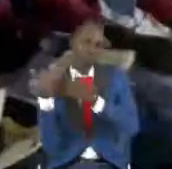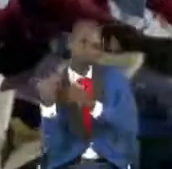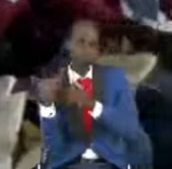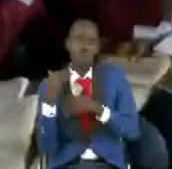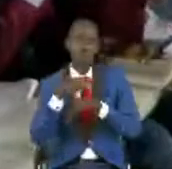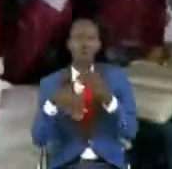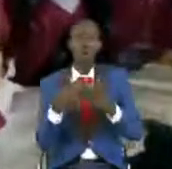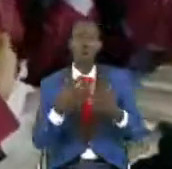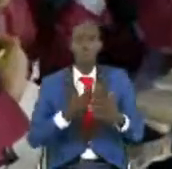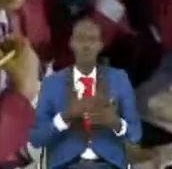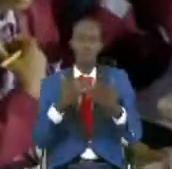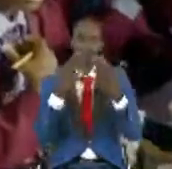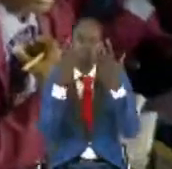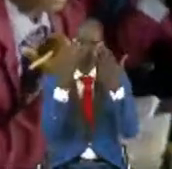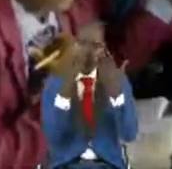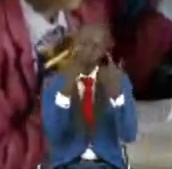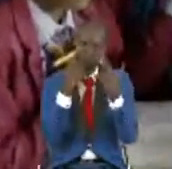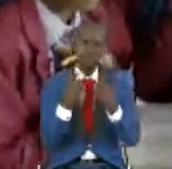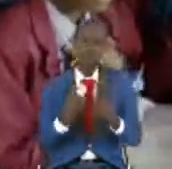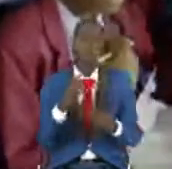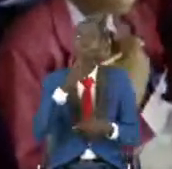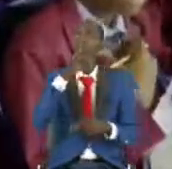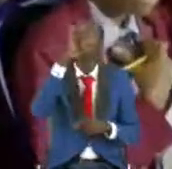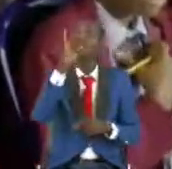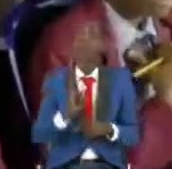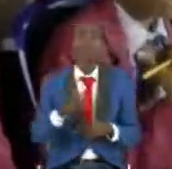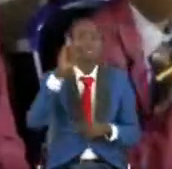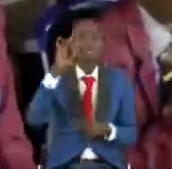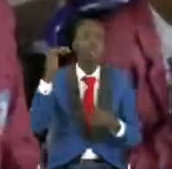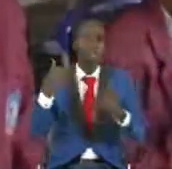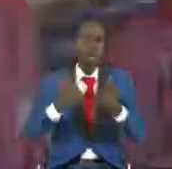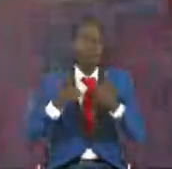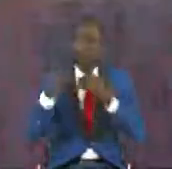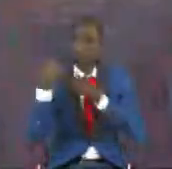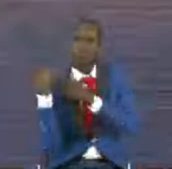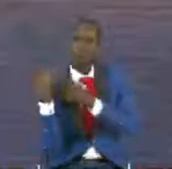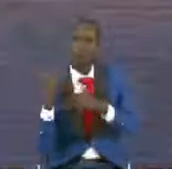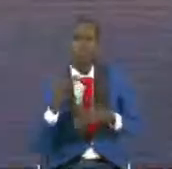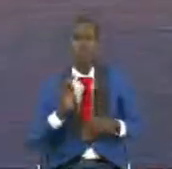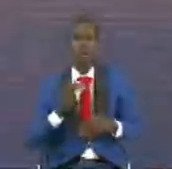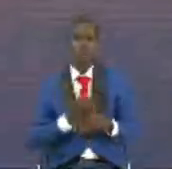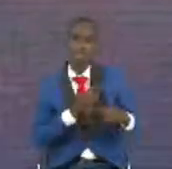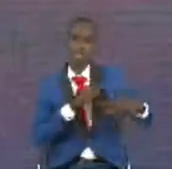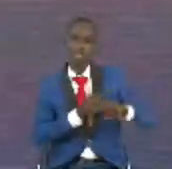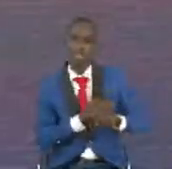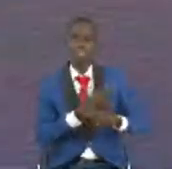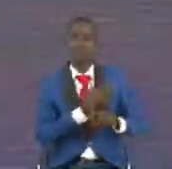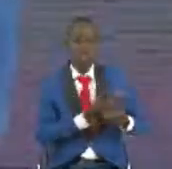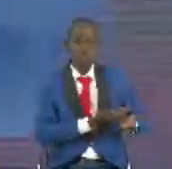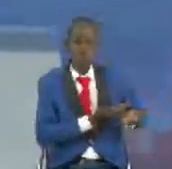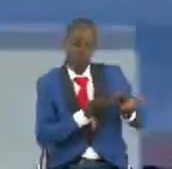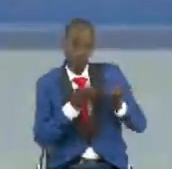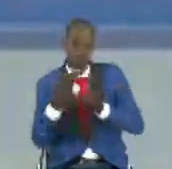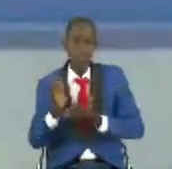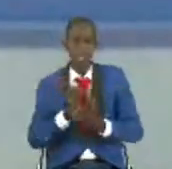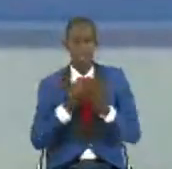Tous les pleurs. Cependant, ce sont mes souffrances Ce sont nos souffrances qu'il a portées. C'est de nos douleurs qu'il